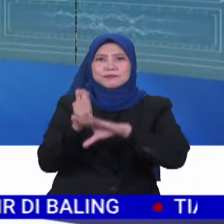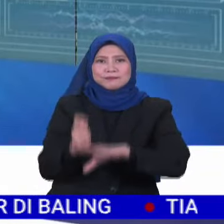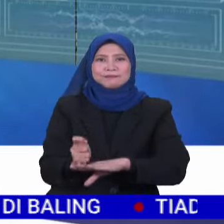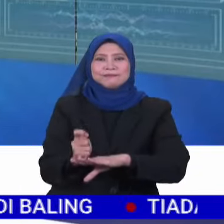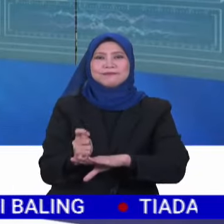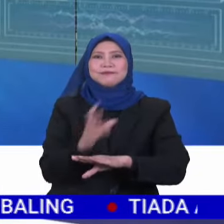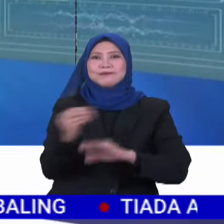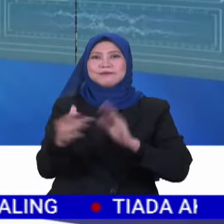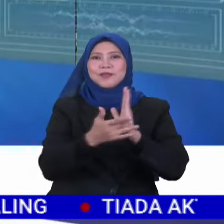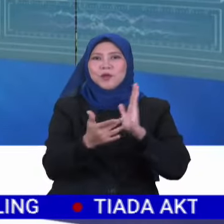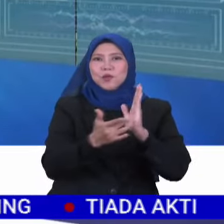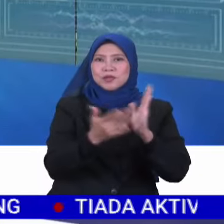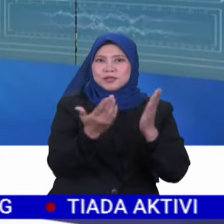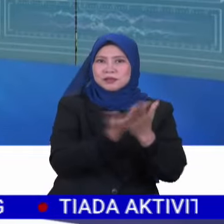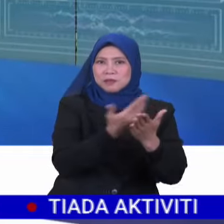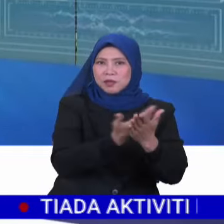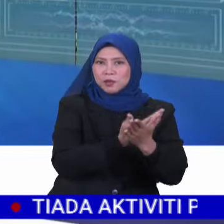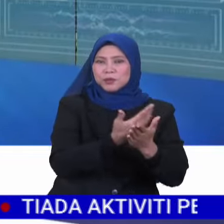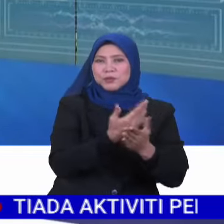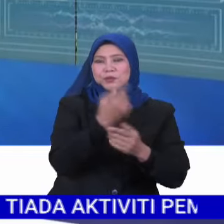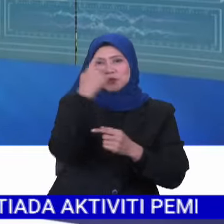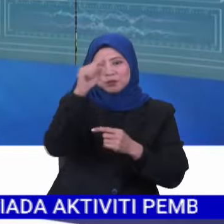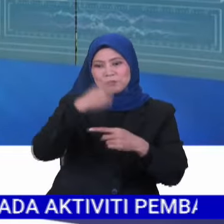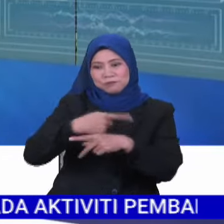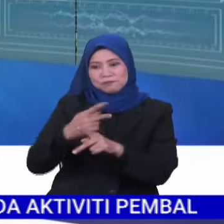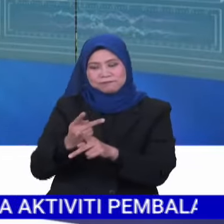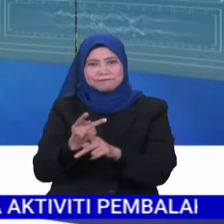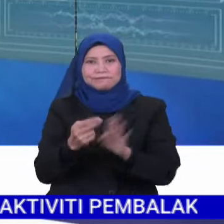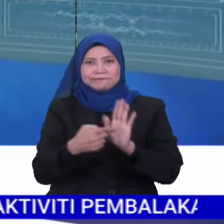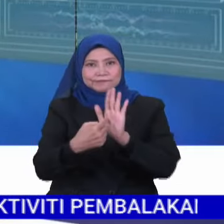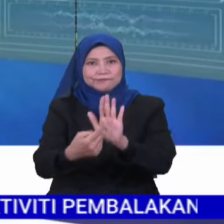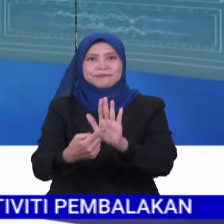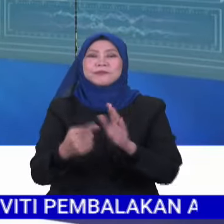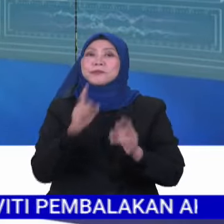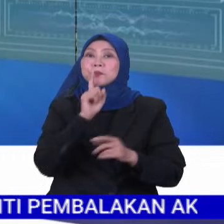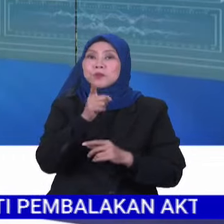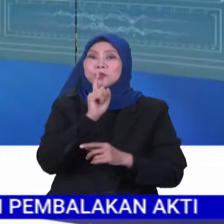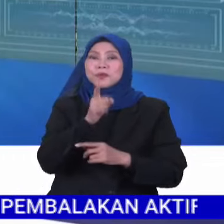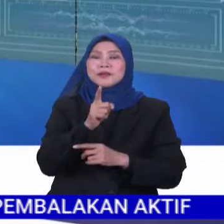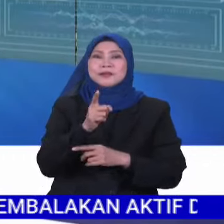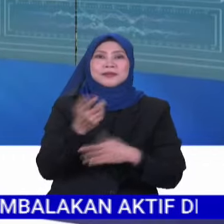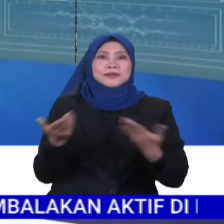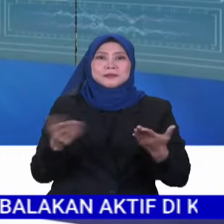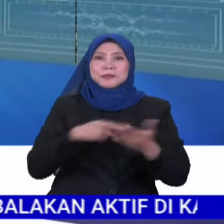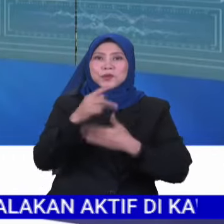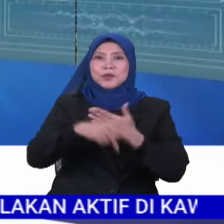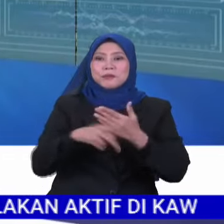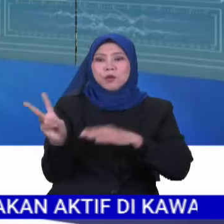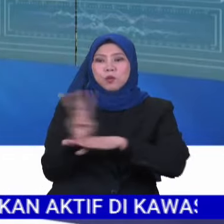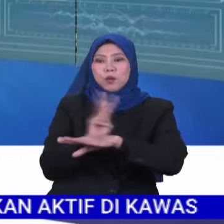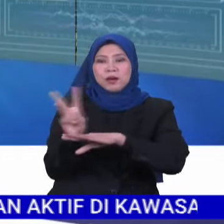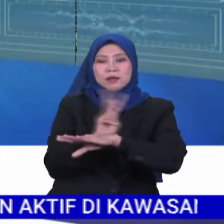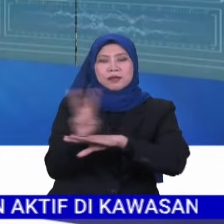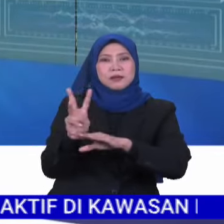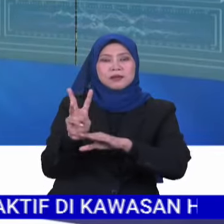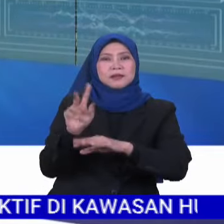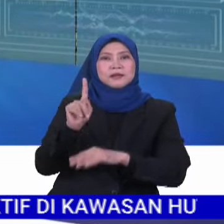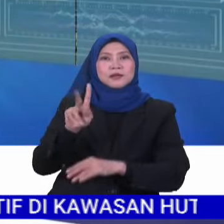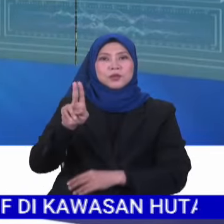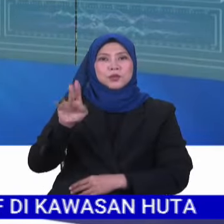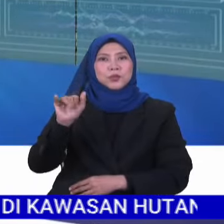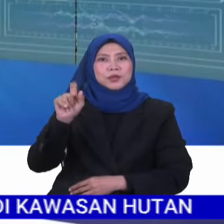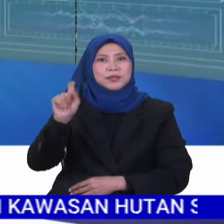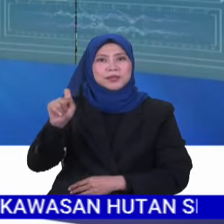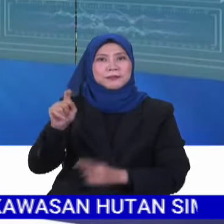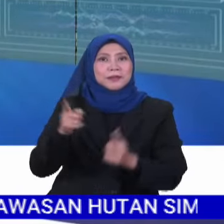dan teknologi terkini dalam menghasilkan produk tersebut menariknya you merupakan Project wayang kulit pertama di Malaysia